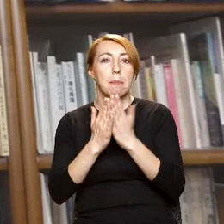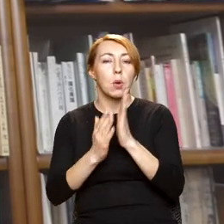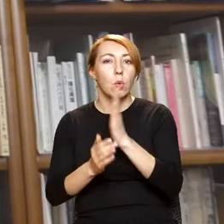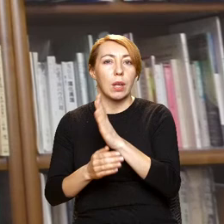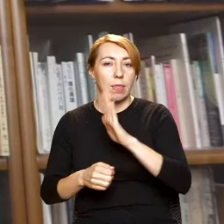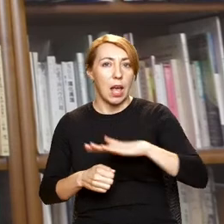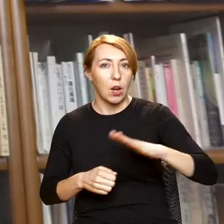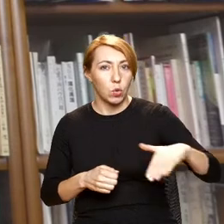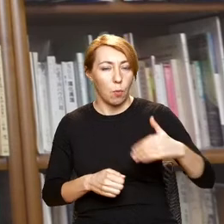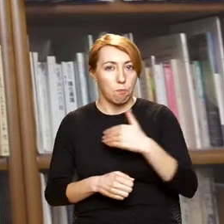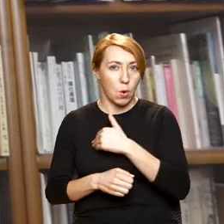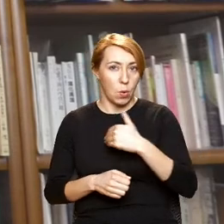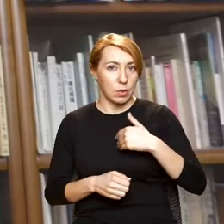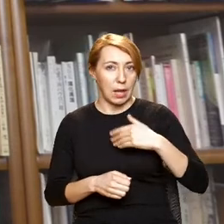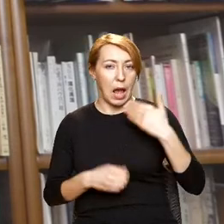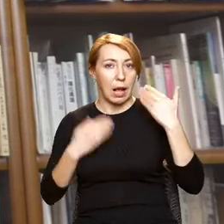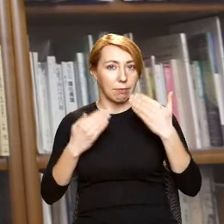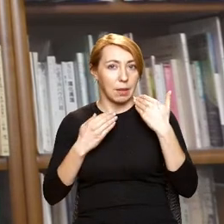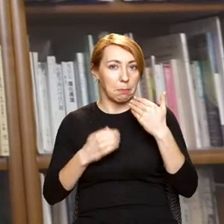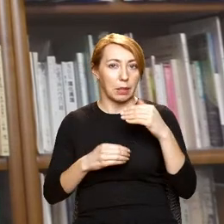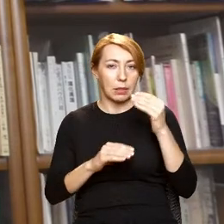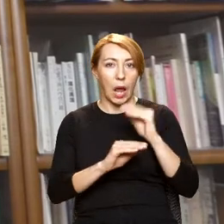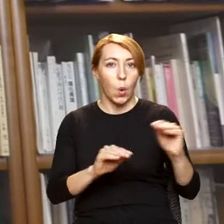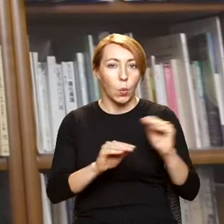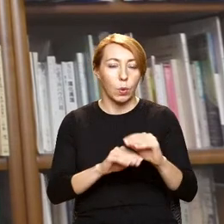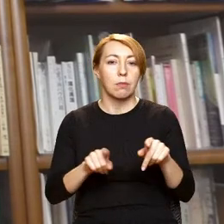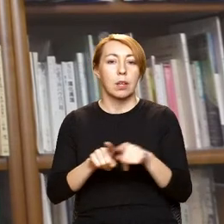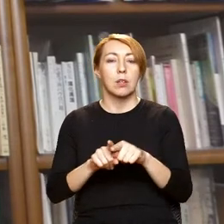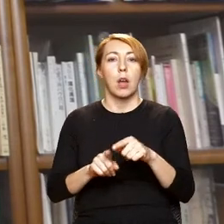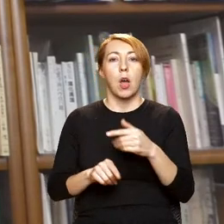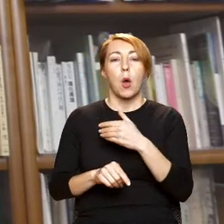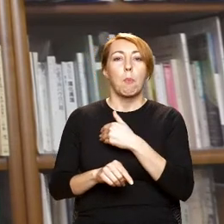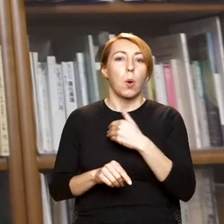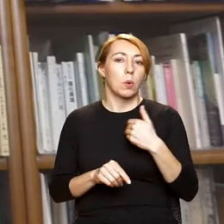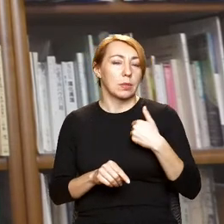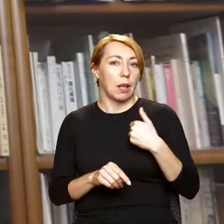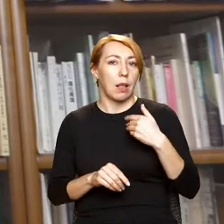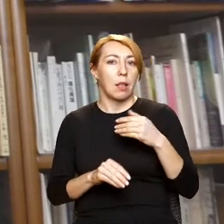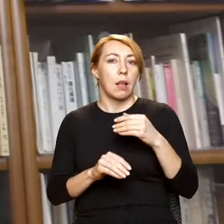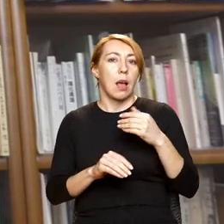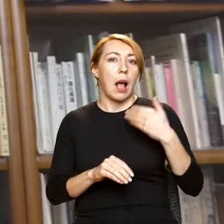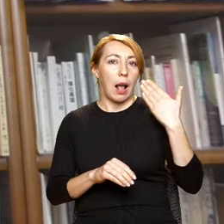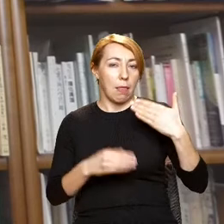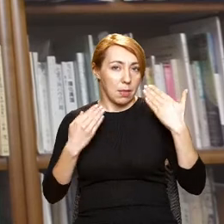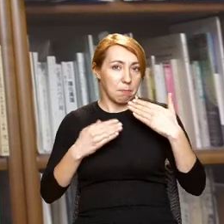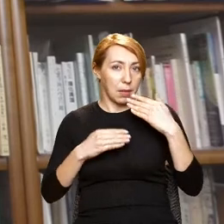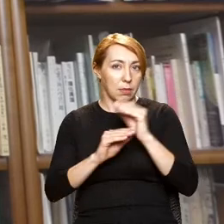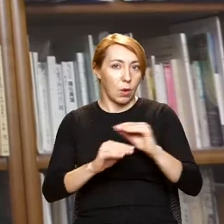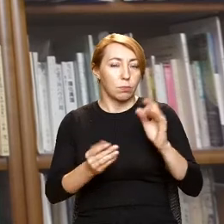Biblioteka Narodowa Polskiej Akademii Nauk i Polskiej Akademii Nauk w Krakowie,